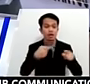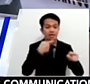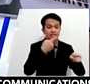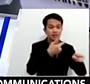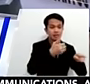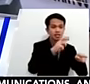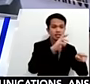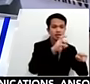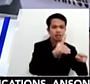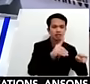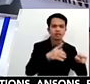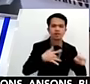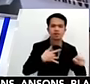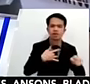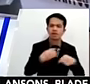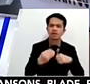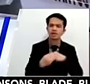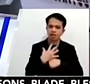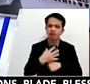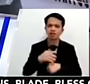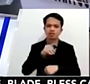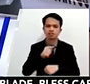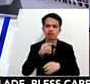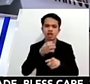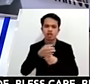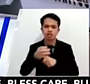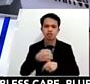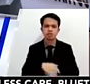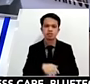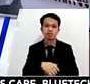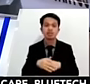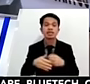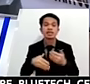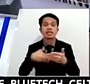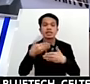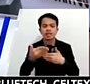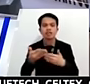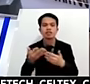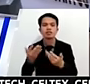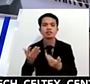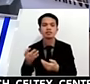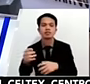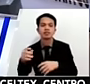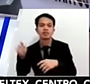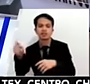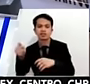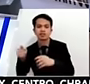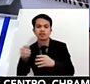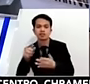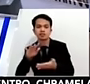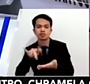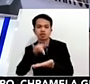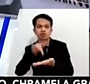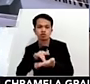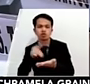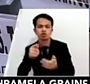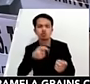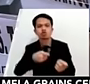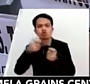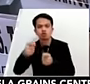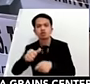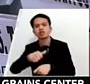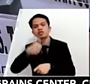niyang naapektuhan na ang karir niya. Sa huli, nagpa-release sa GMA Artist Center si Gerald at lumipat sa ibang network.